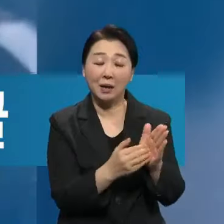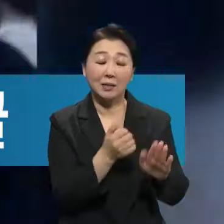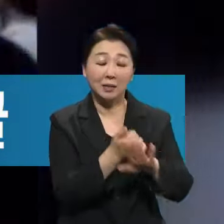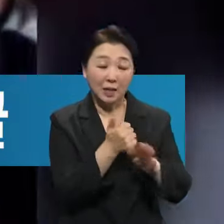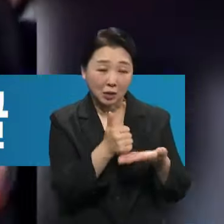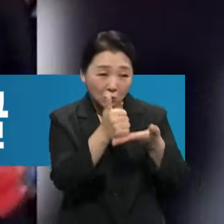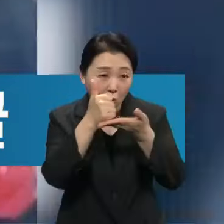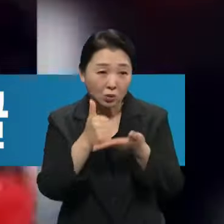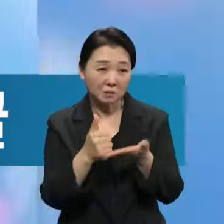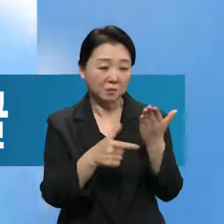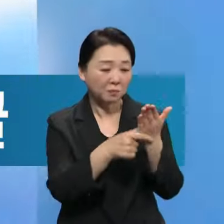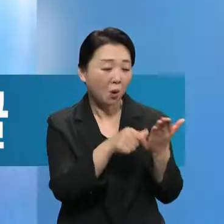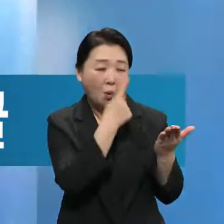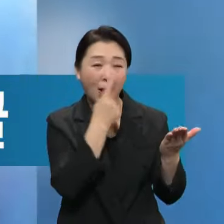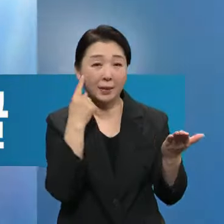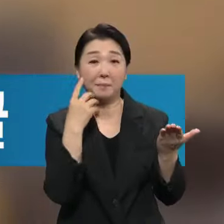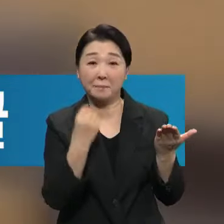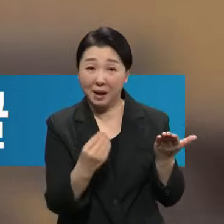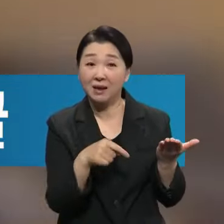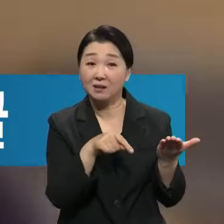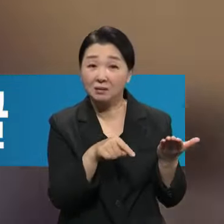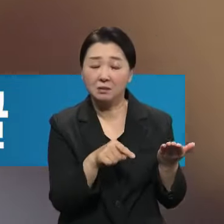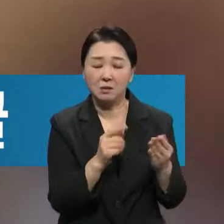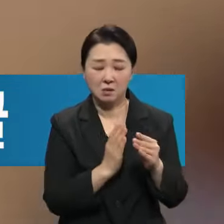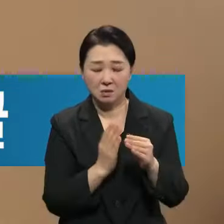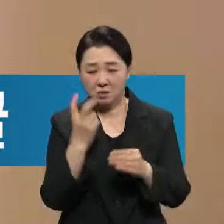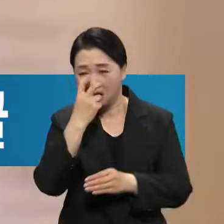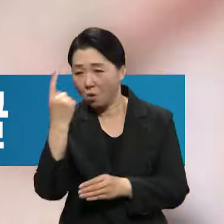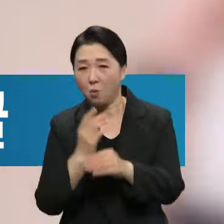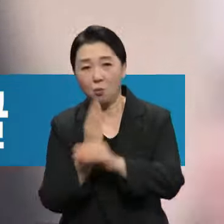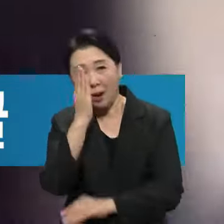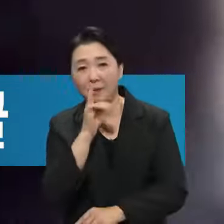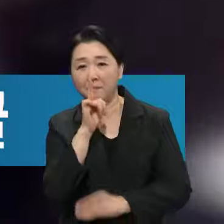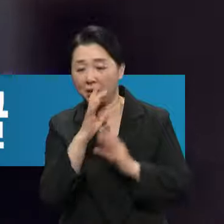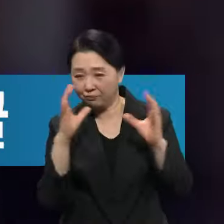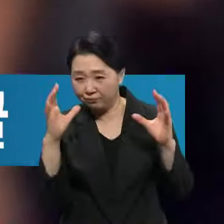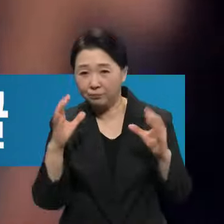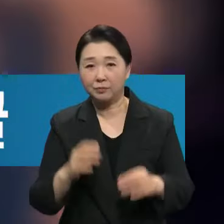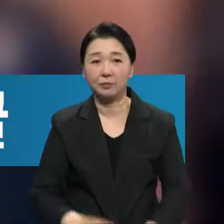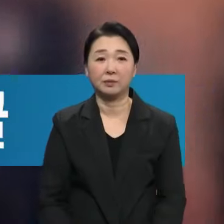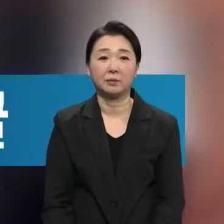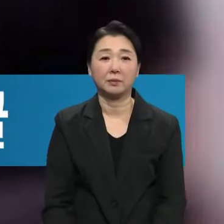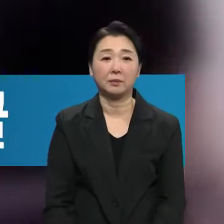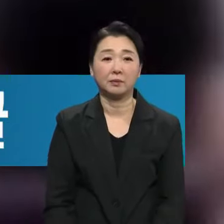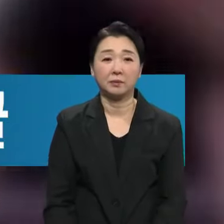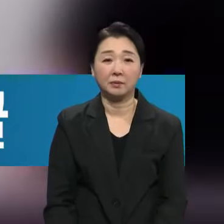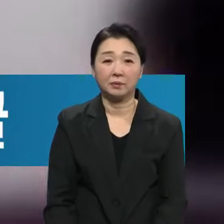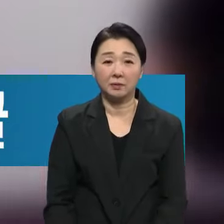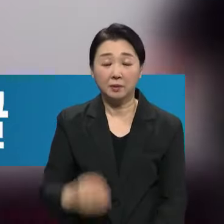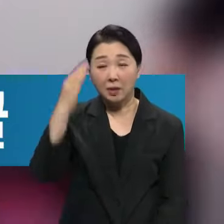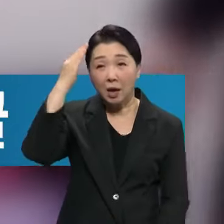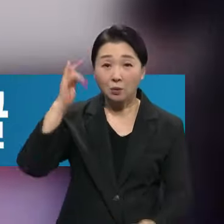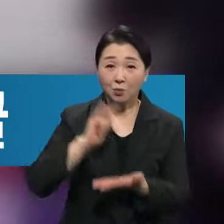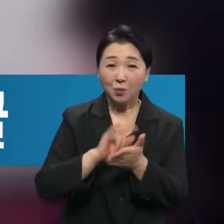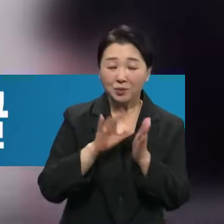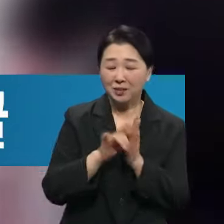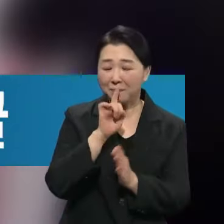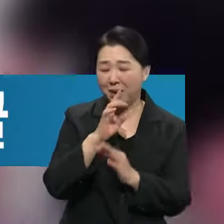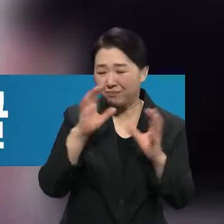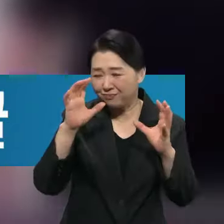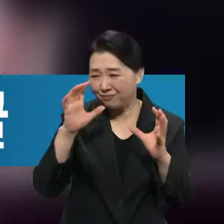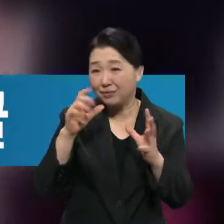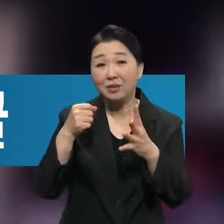탑승객의 탑승권까지 검사하는 등 과잉 경호를 했다는 논란이 불거졌습니다. 돌아올 때는 논란을 의식한